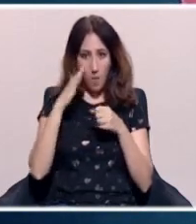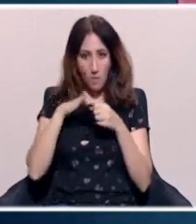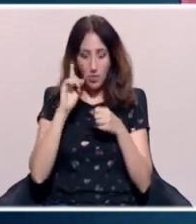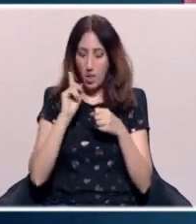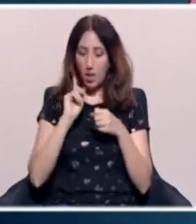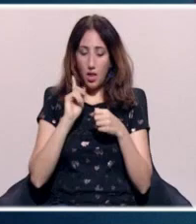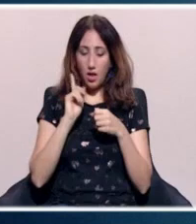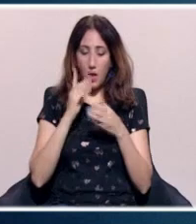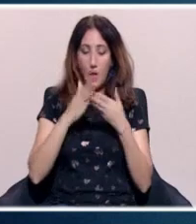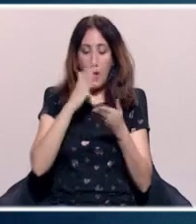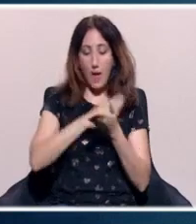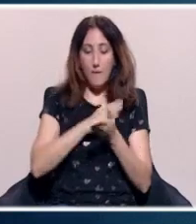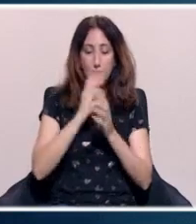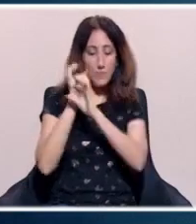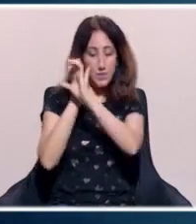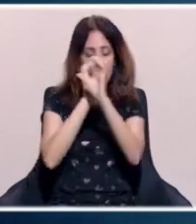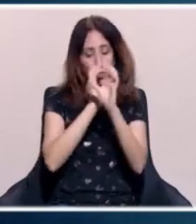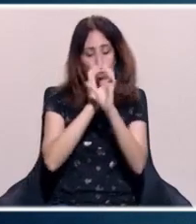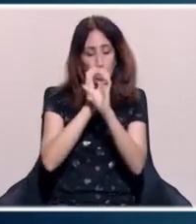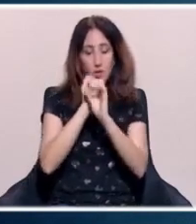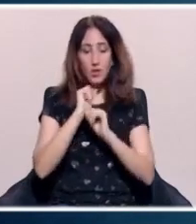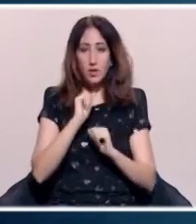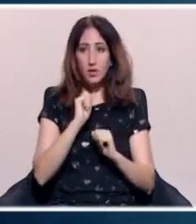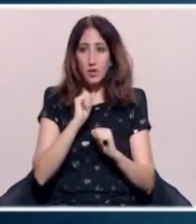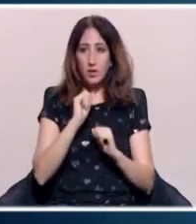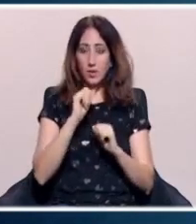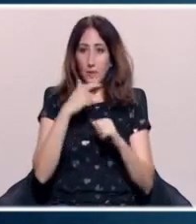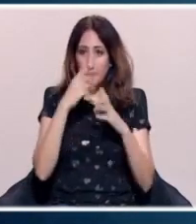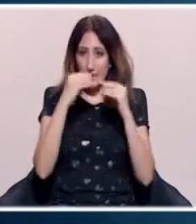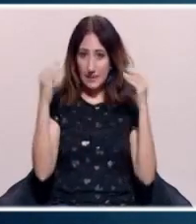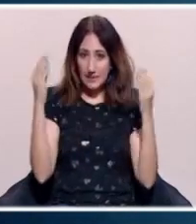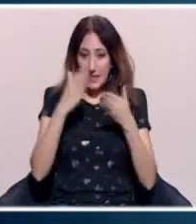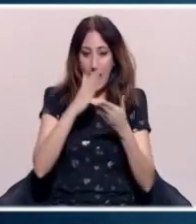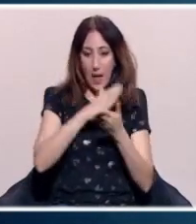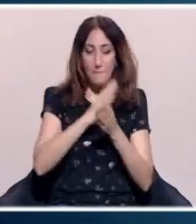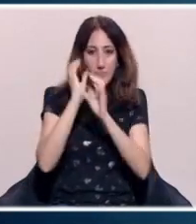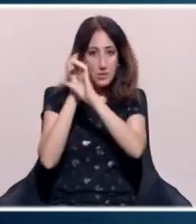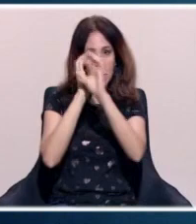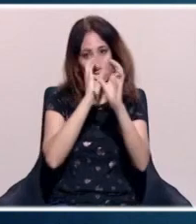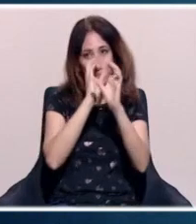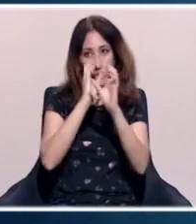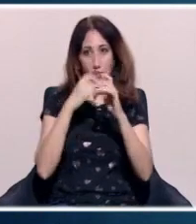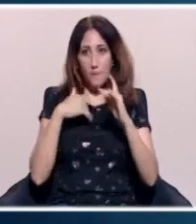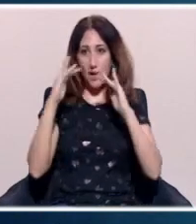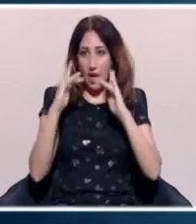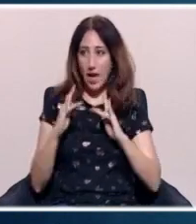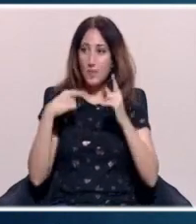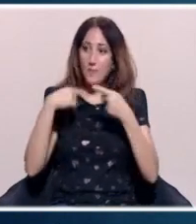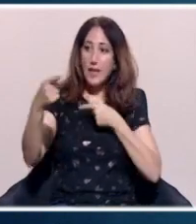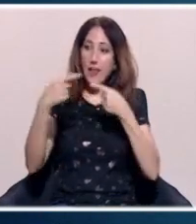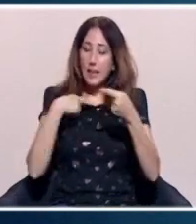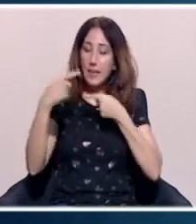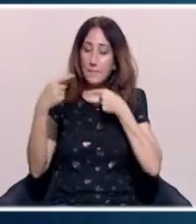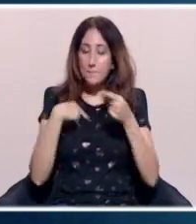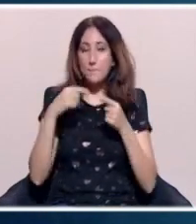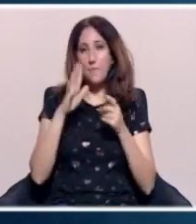لو قبل التصوير، يعني حصل في نيوتن كتير جدًا بس قبل التصوير، وأنا قاعد بتكلم مع الأستاذ تامر وأقول له